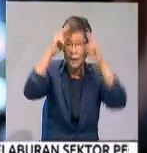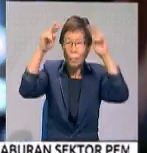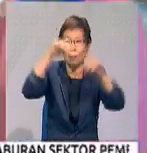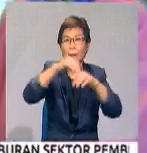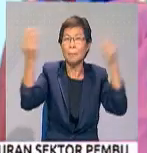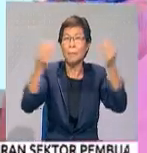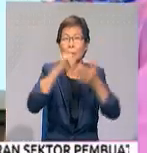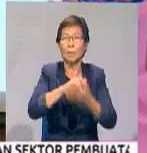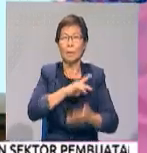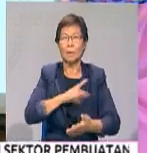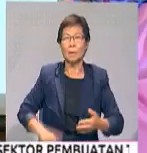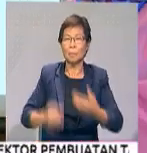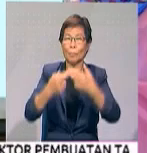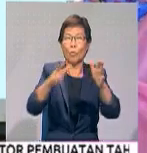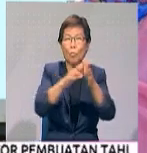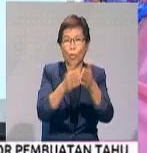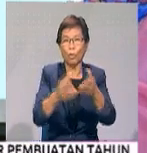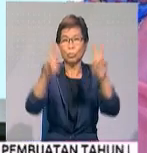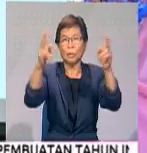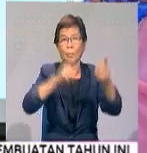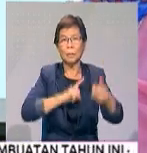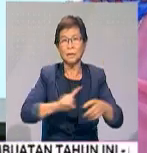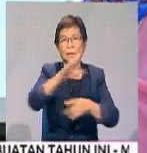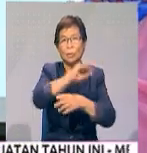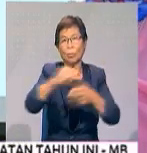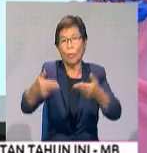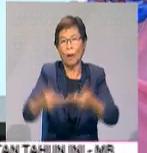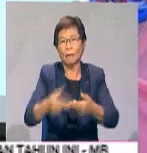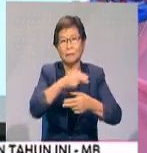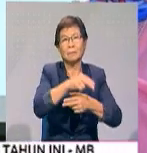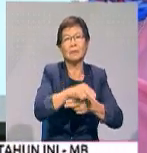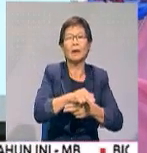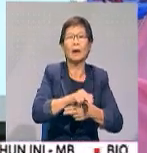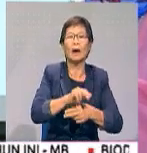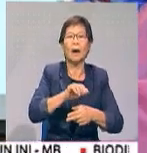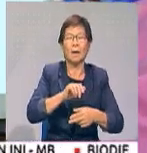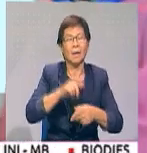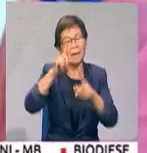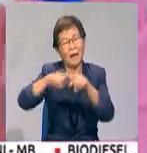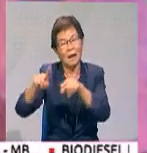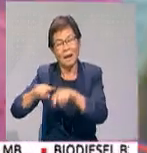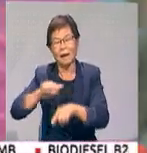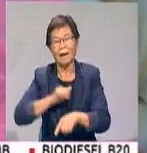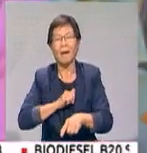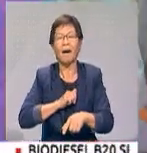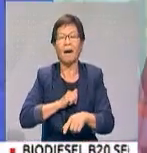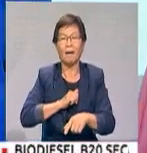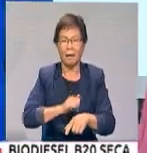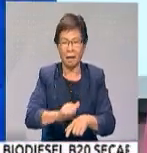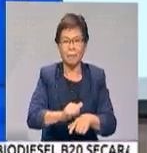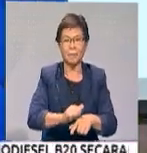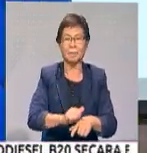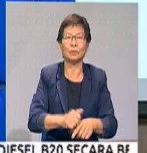majlis ini, baginda turut melancarkan buku bertajuk Islam dan Hubungan Antara Penganut Agama.